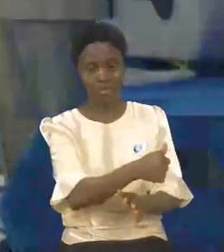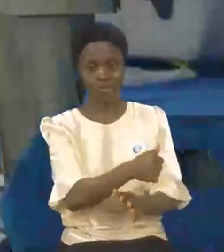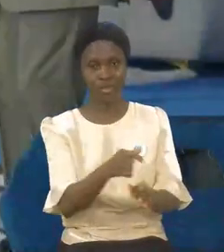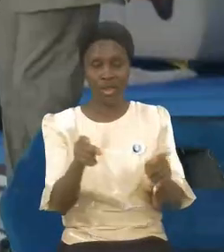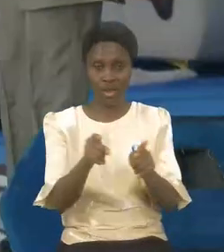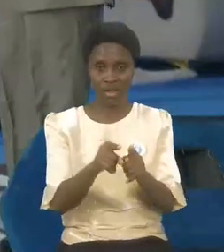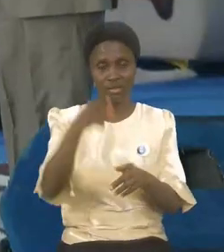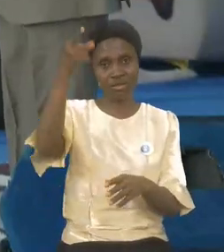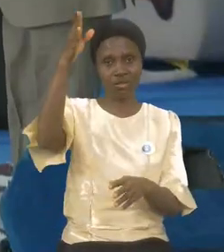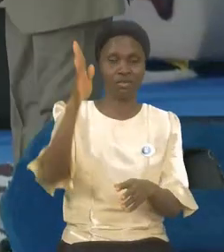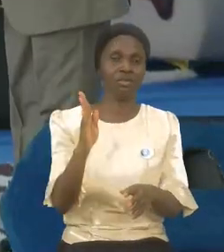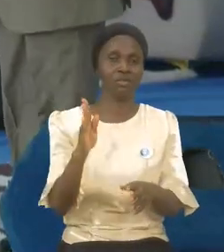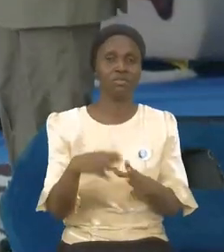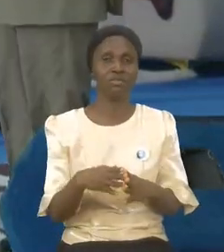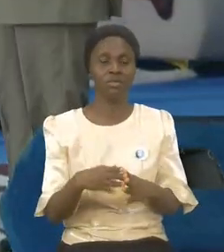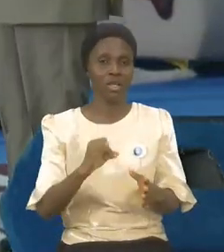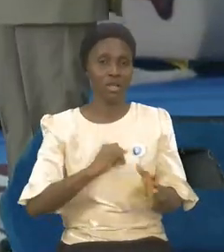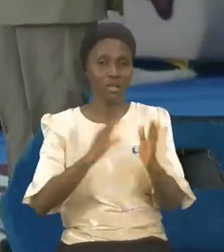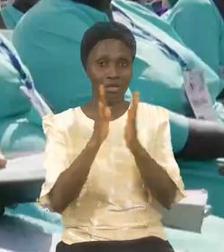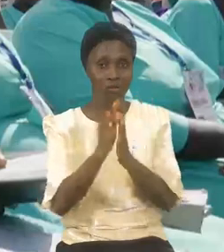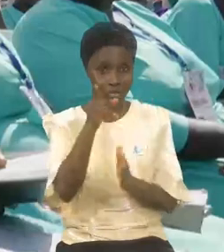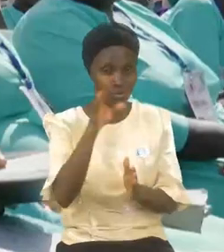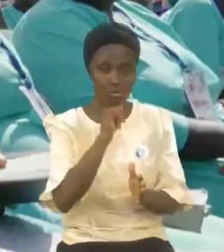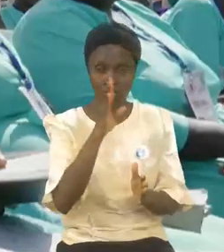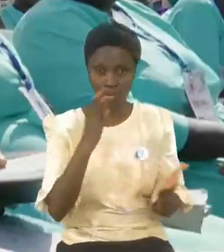proclamant lui-même Dieu.